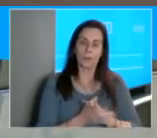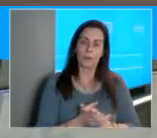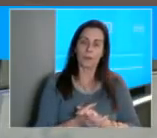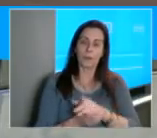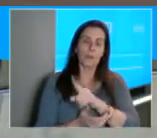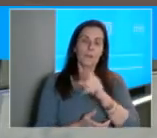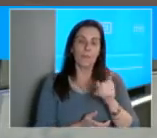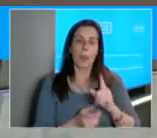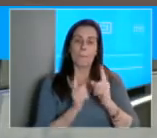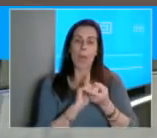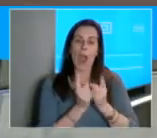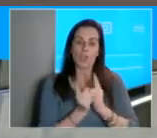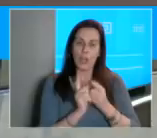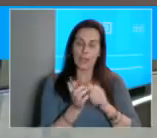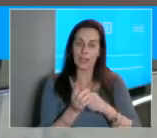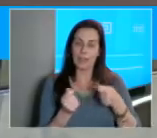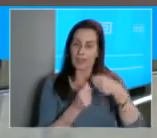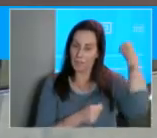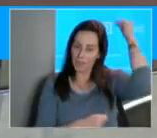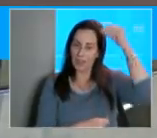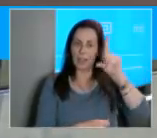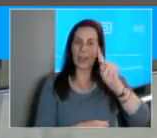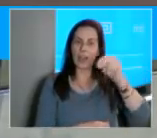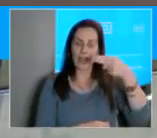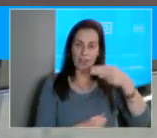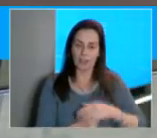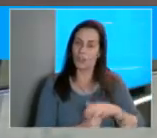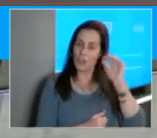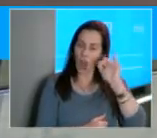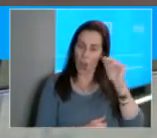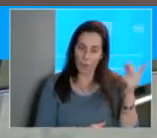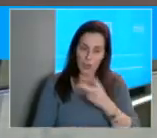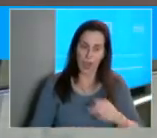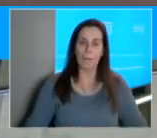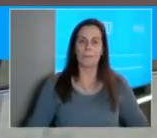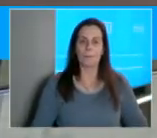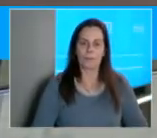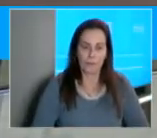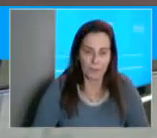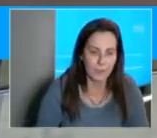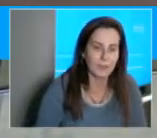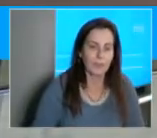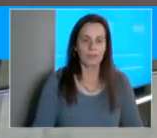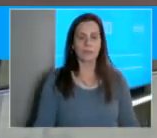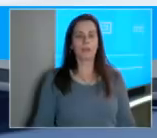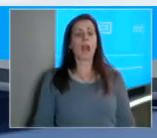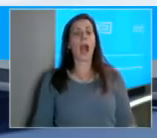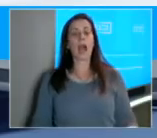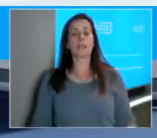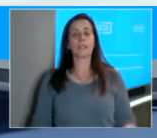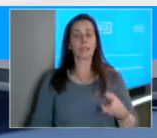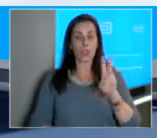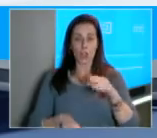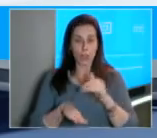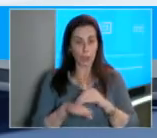הליכוד, ואת הפרשנית לענייני פלסטינים, דנה בן שמעון, שלום לשניכם. שלום, צהריים טובים. אז דנה, יש